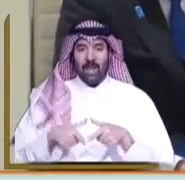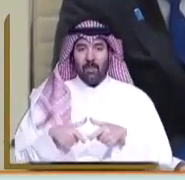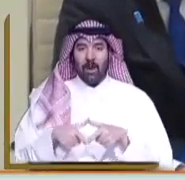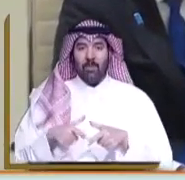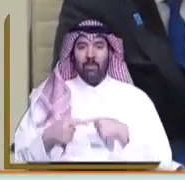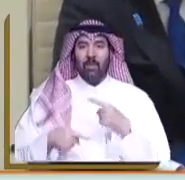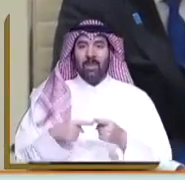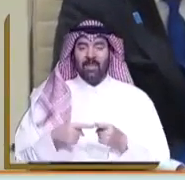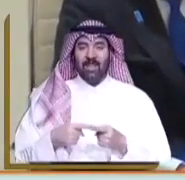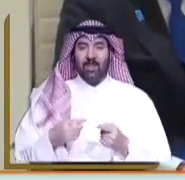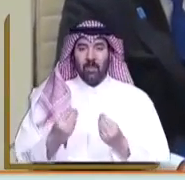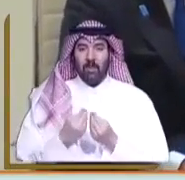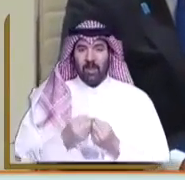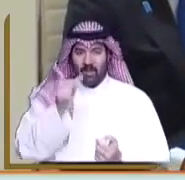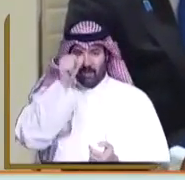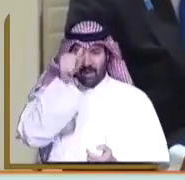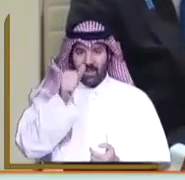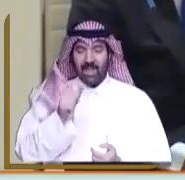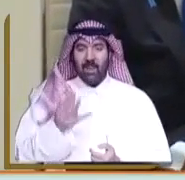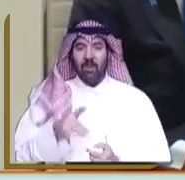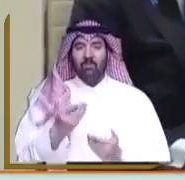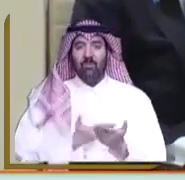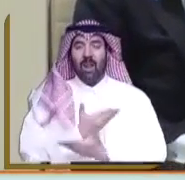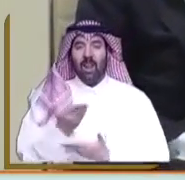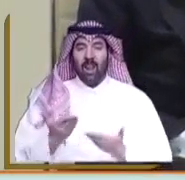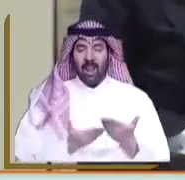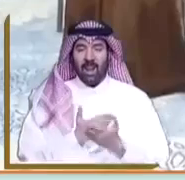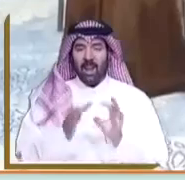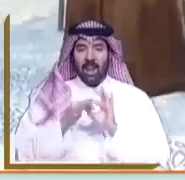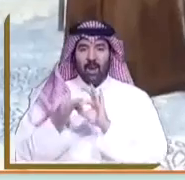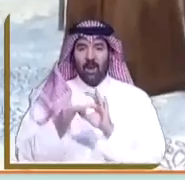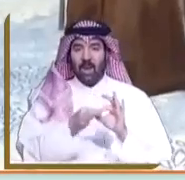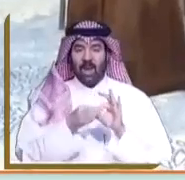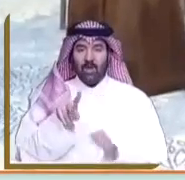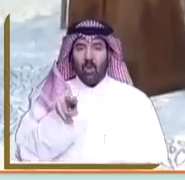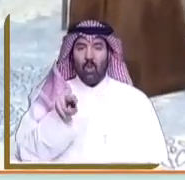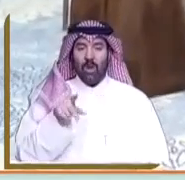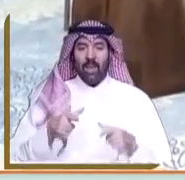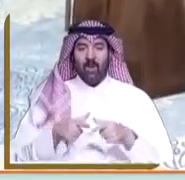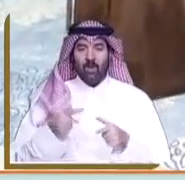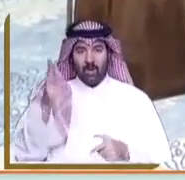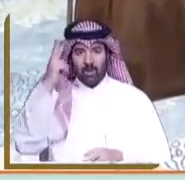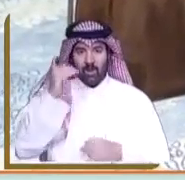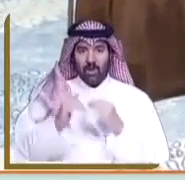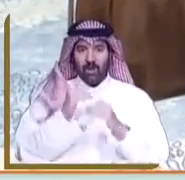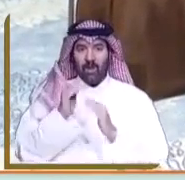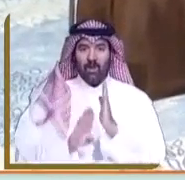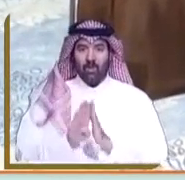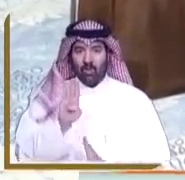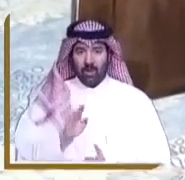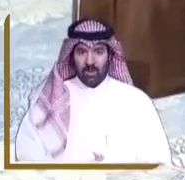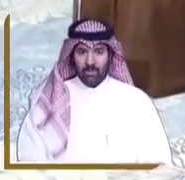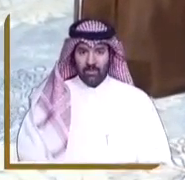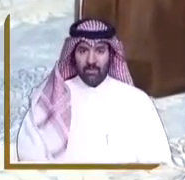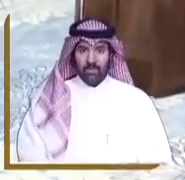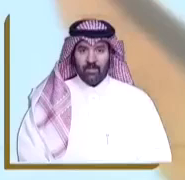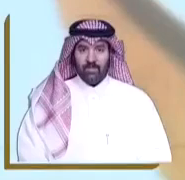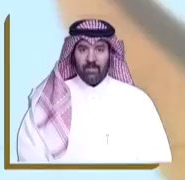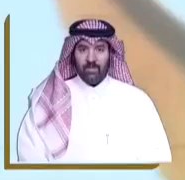مجموعة العشرين، وجرى خلال اللقاء بحث العلاقات الثنائية بين البلدين وسبل تطويرها.